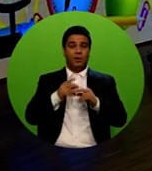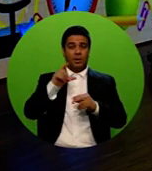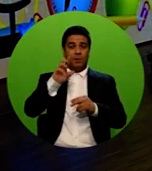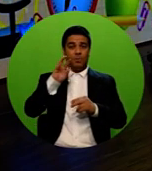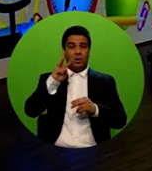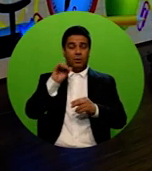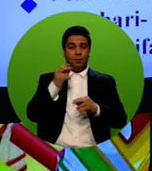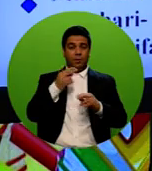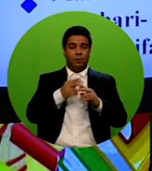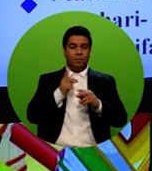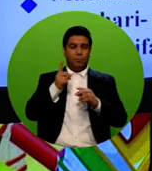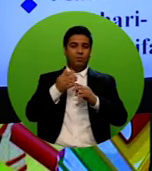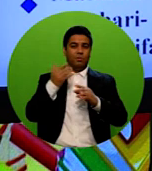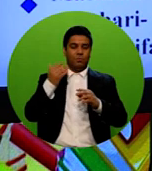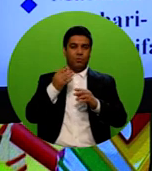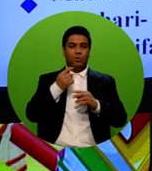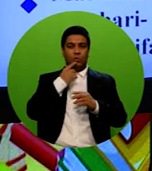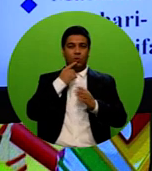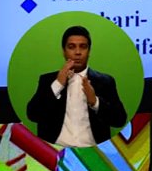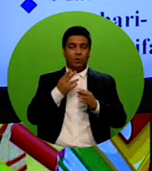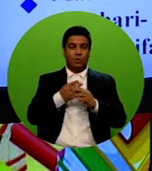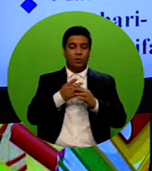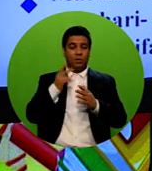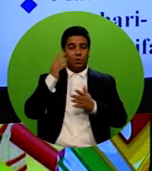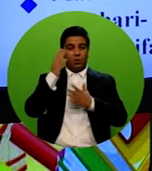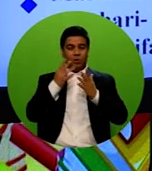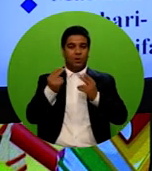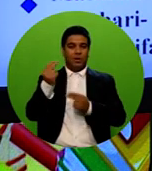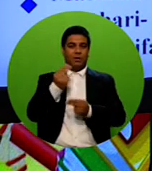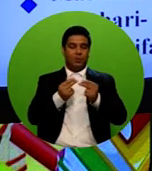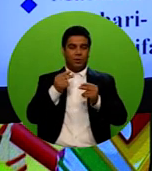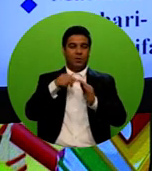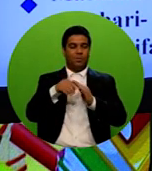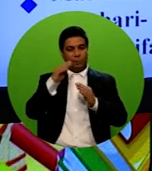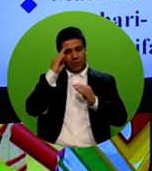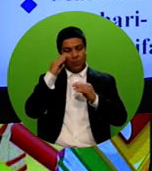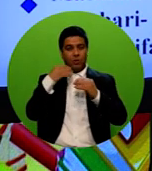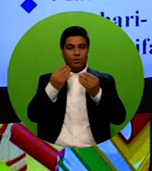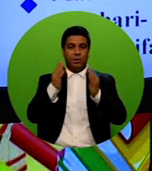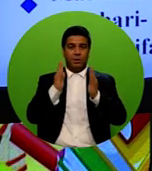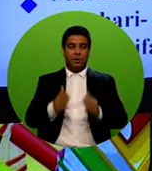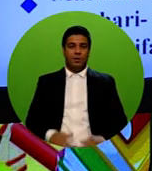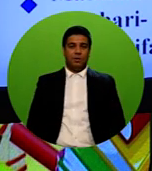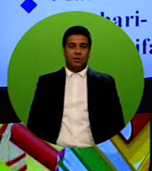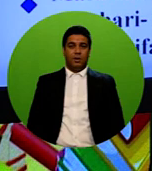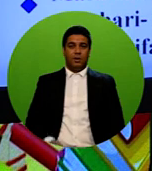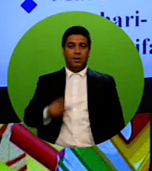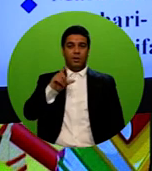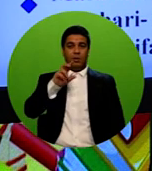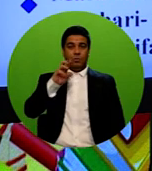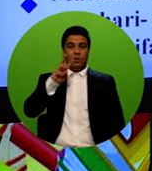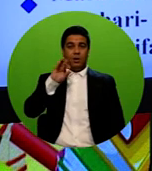Emblema yunoncha so'z bo'lib, g'oyani tasvirlash degan ma'noni bildiradi.